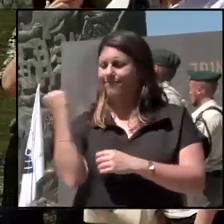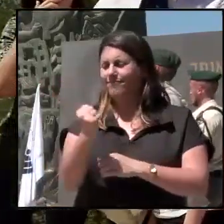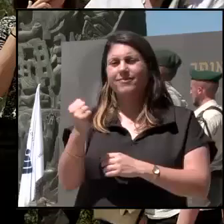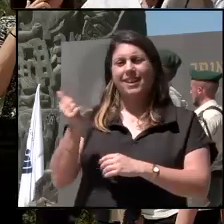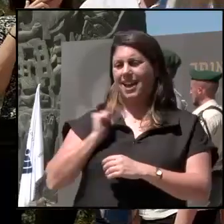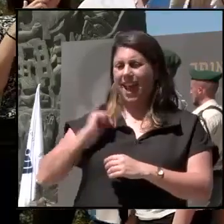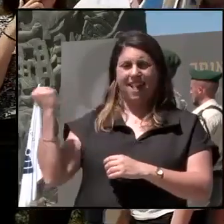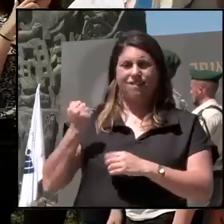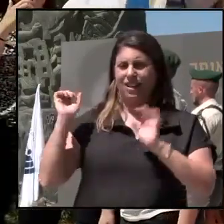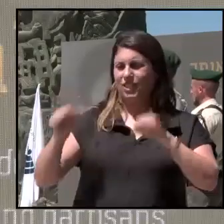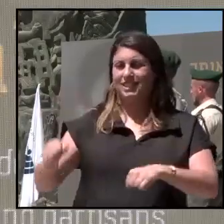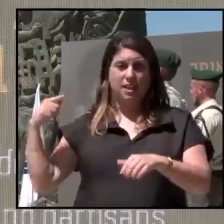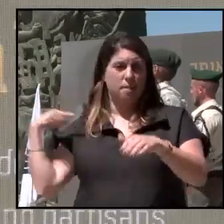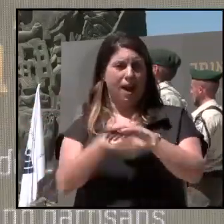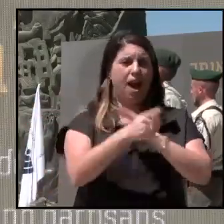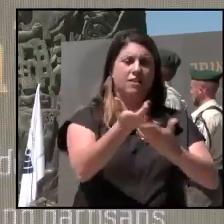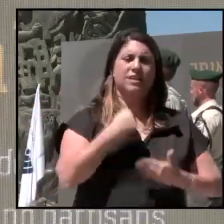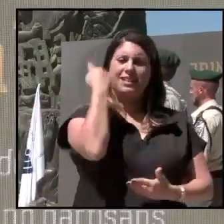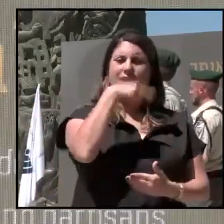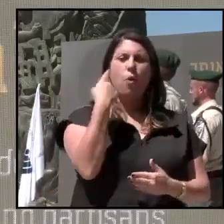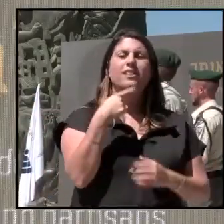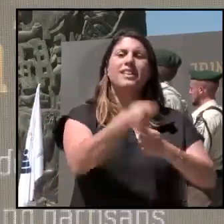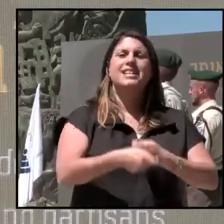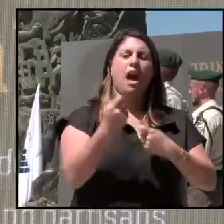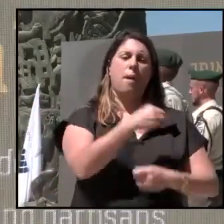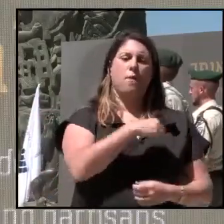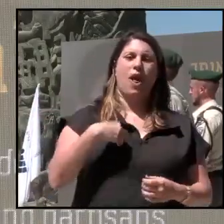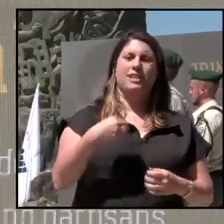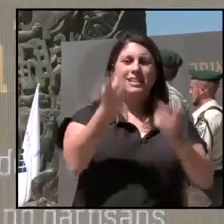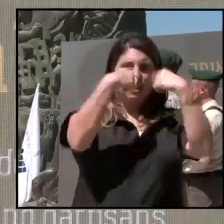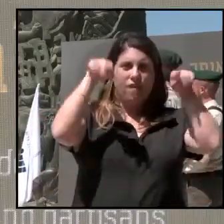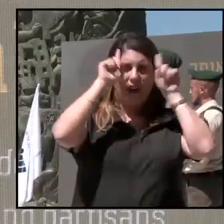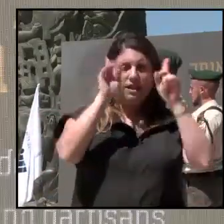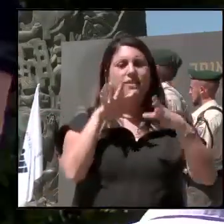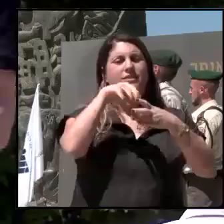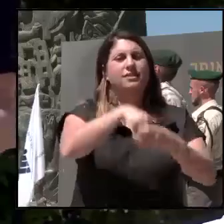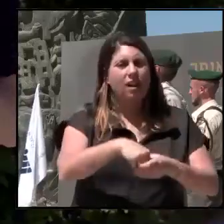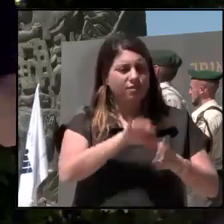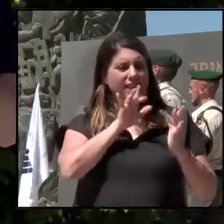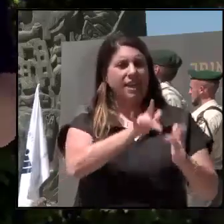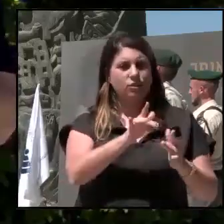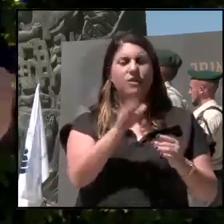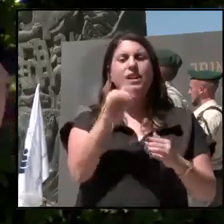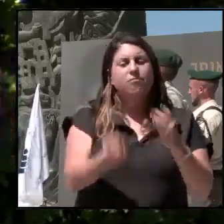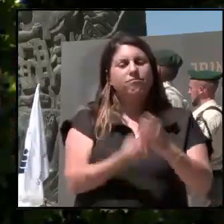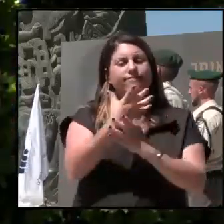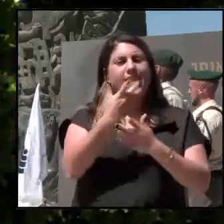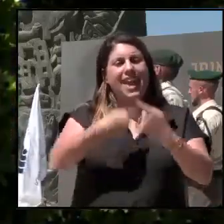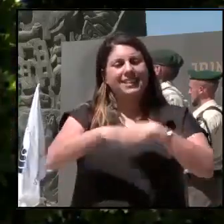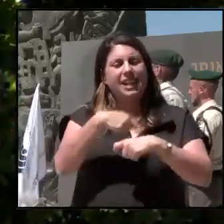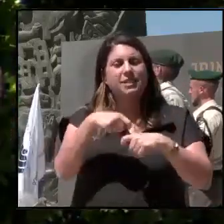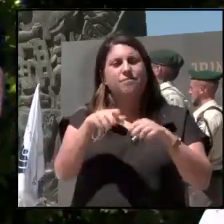באשתו, ברח לאופר ואימץ זהות של עיקר פולני סלובקי. הצטרף למיליציה הפשיסטית ופתח עסק בעיר קטנה בצפון